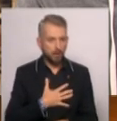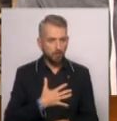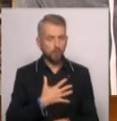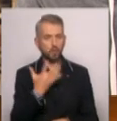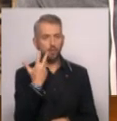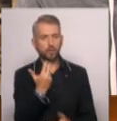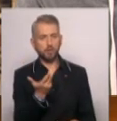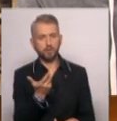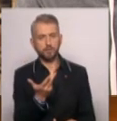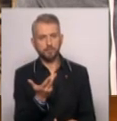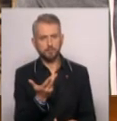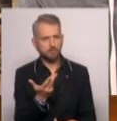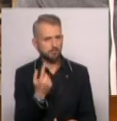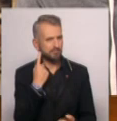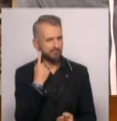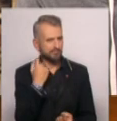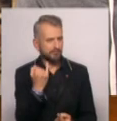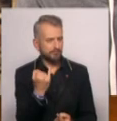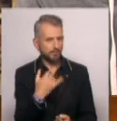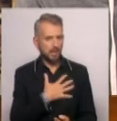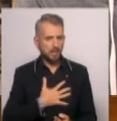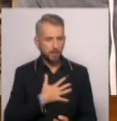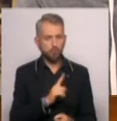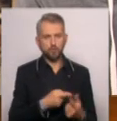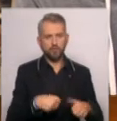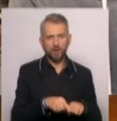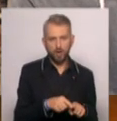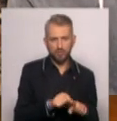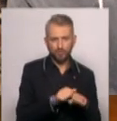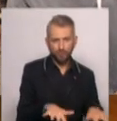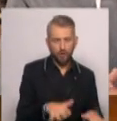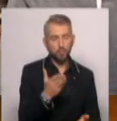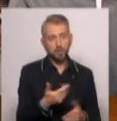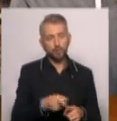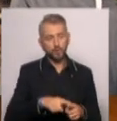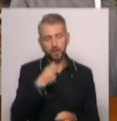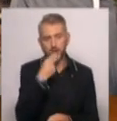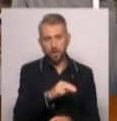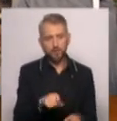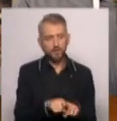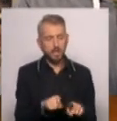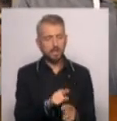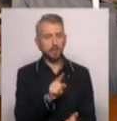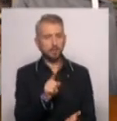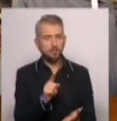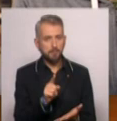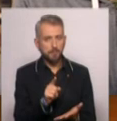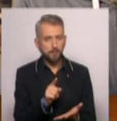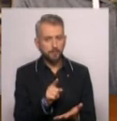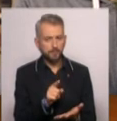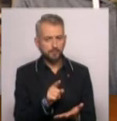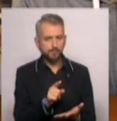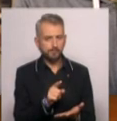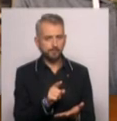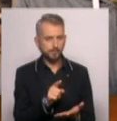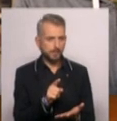ній, дуже неприємно, що фракція, але можливо це і краще, тому що ну, все-таки має, ви візьміть, ми і в